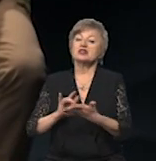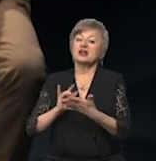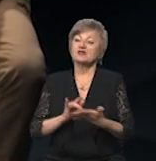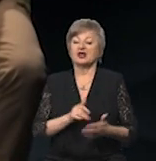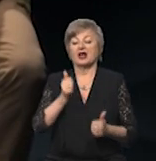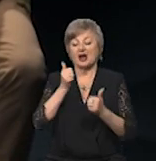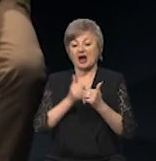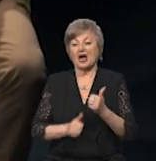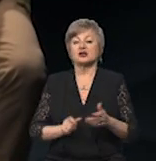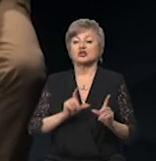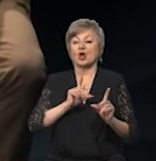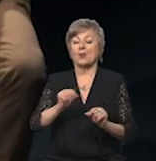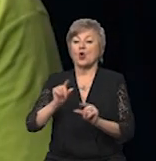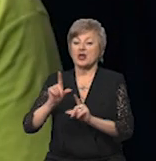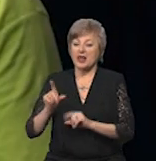поїздка